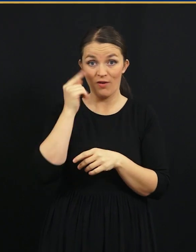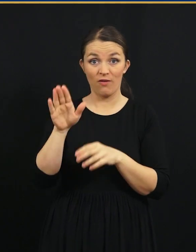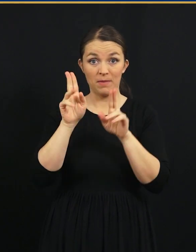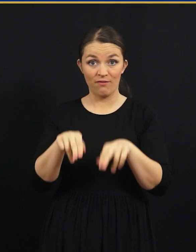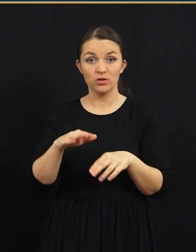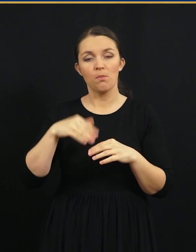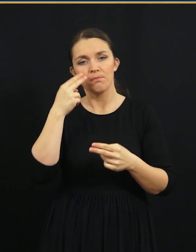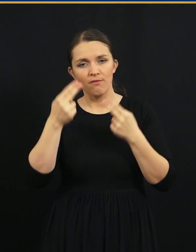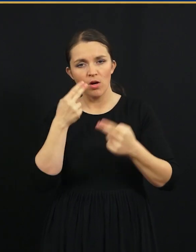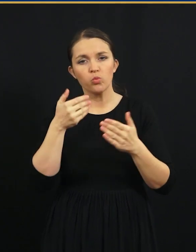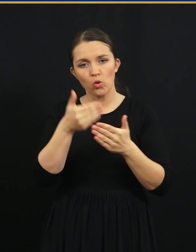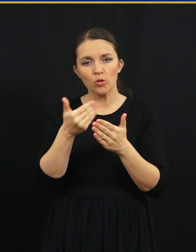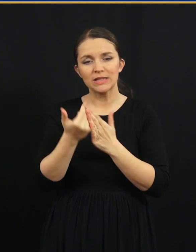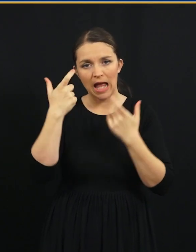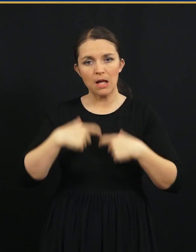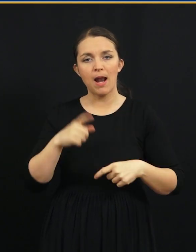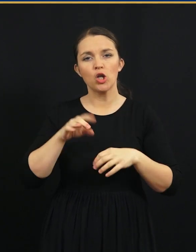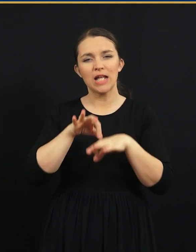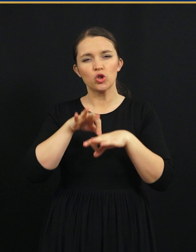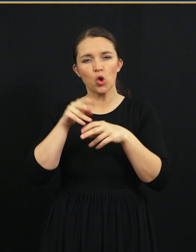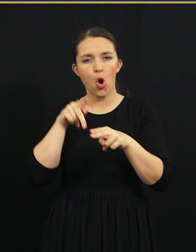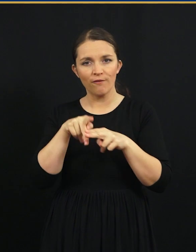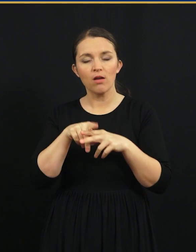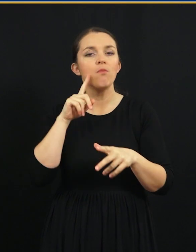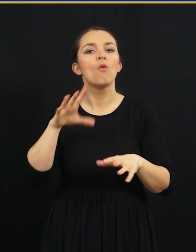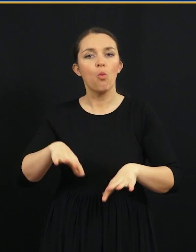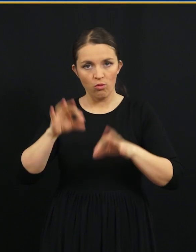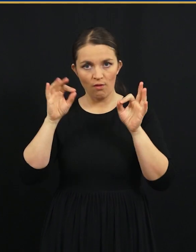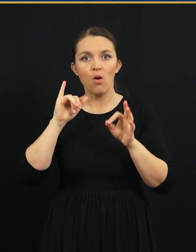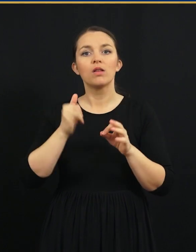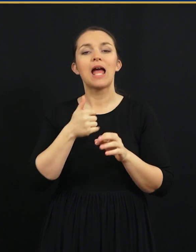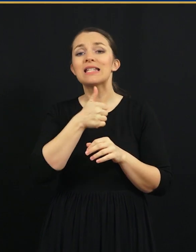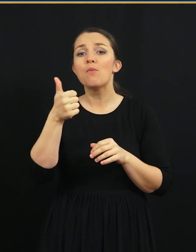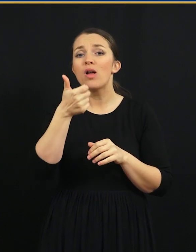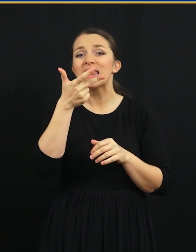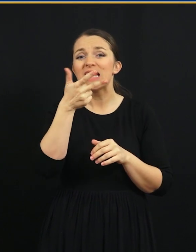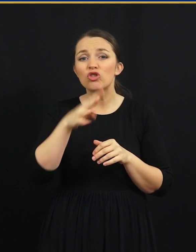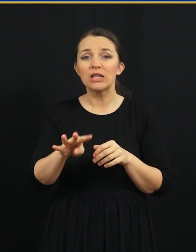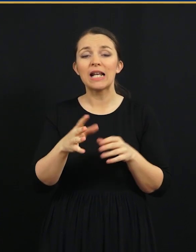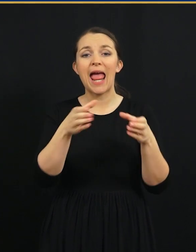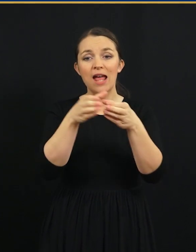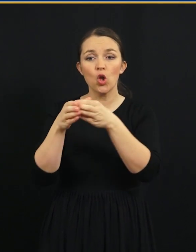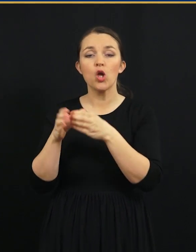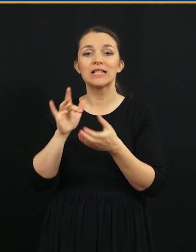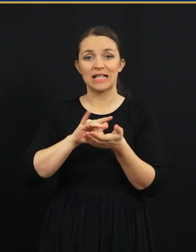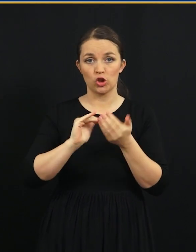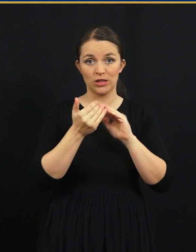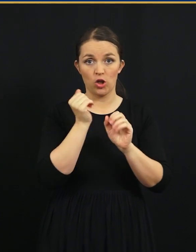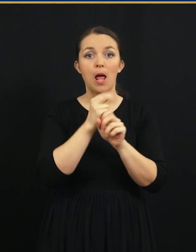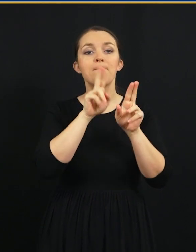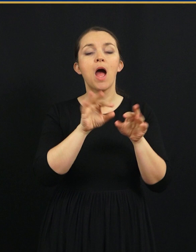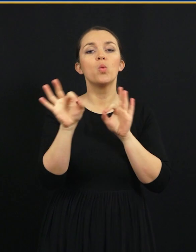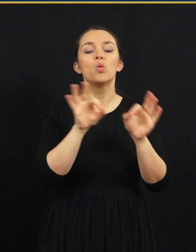človekovih pravic je po preverjanju dostopnosti za gibalno in senzorno ovirane ugotovil, da ima le 3/4 enot